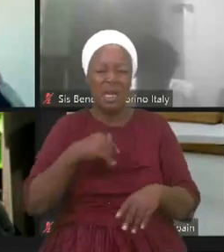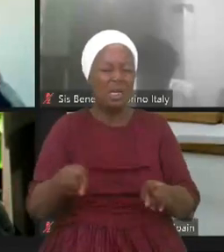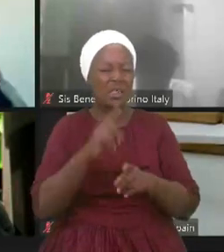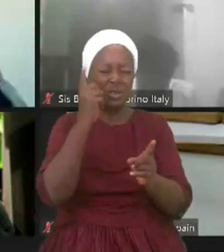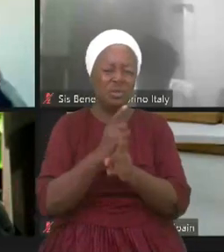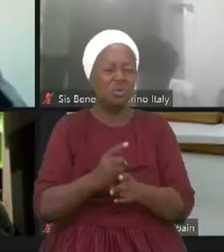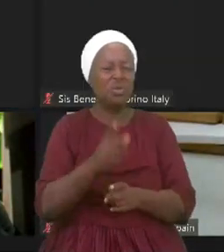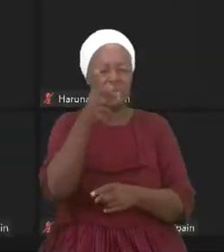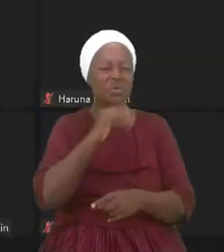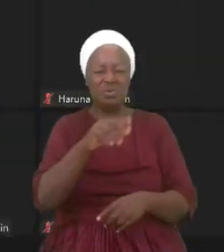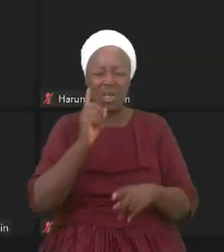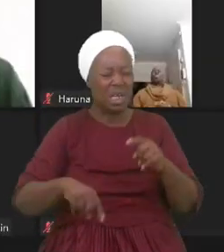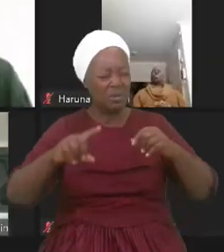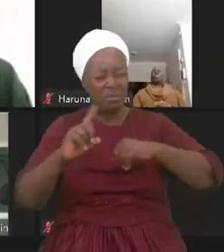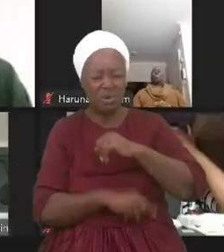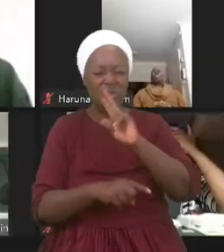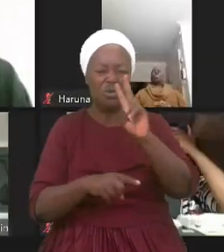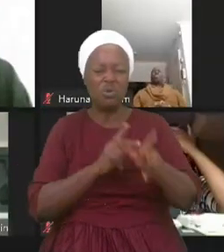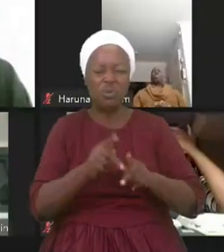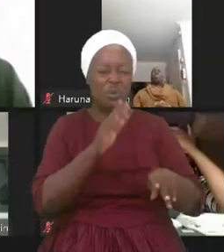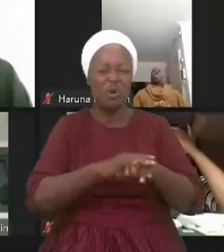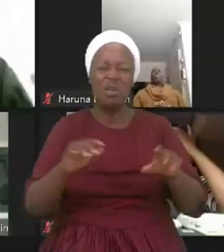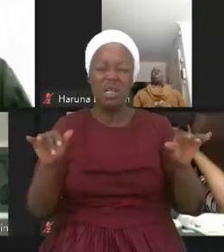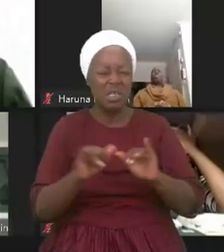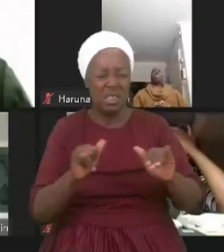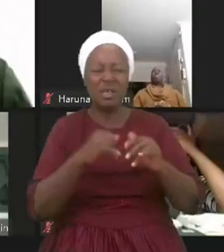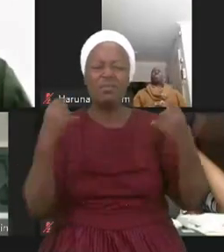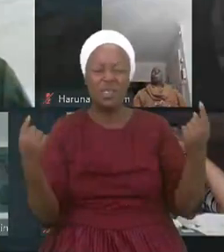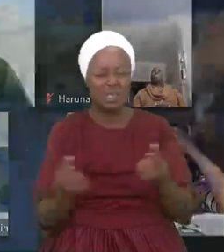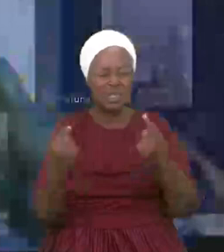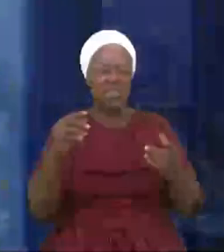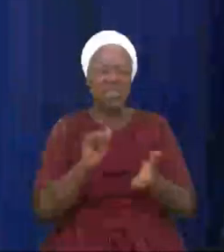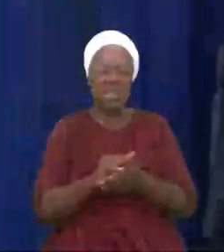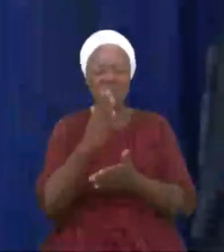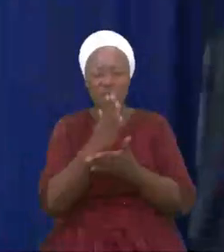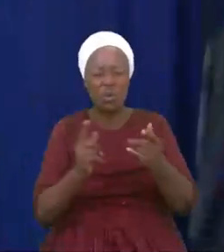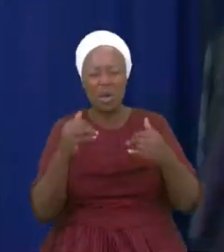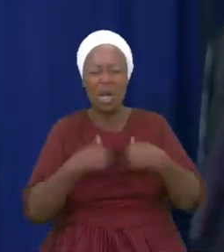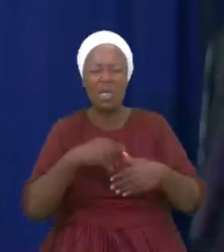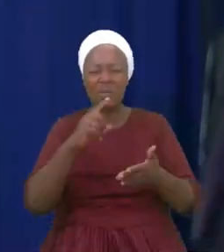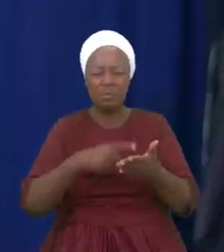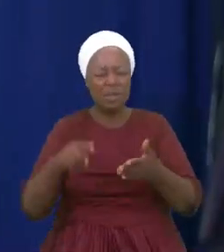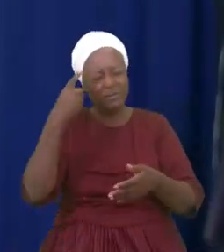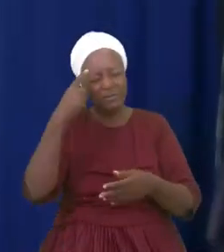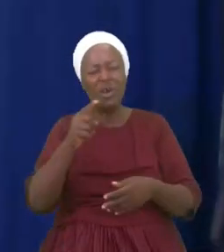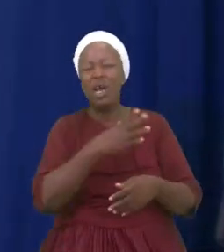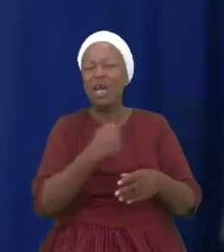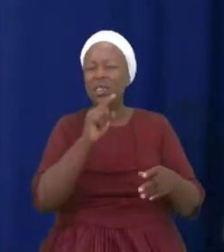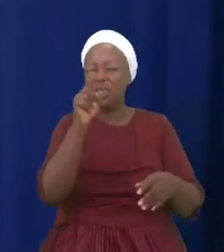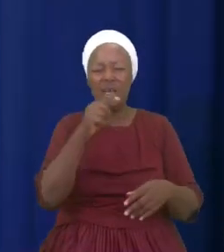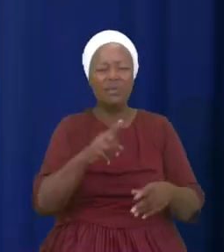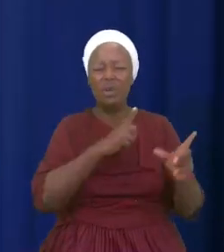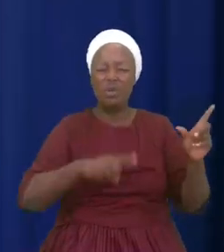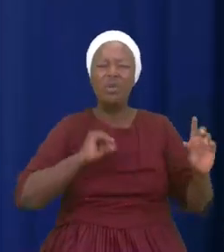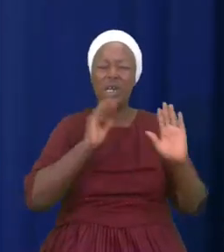et mais tout le péché suis Christ comme le dieu juste qui ne que tu ne peux plus